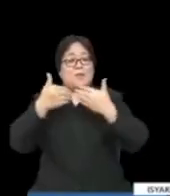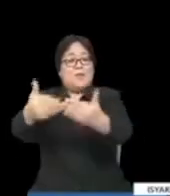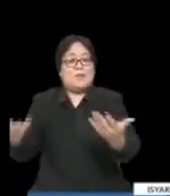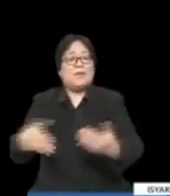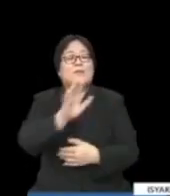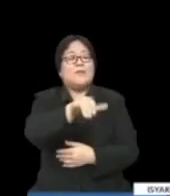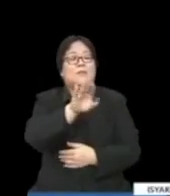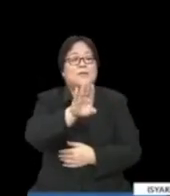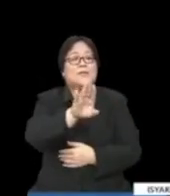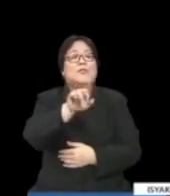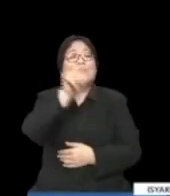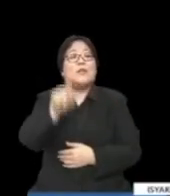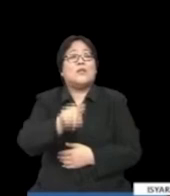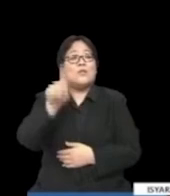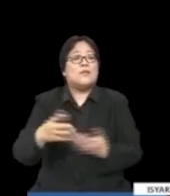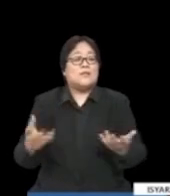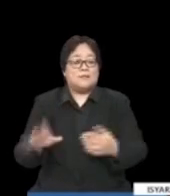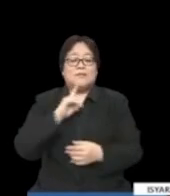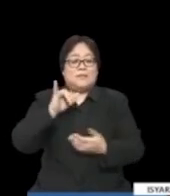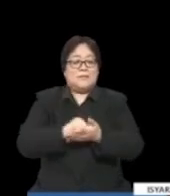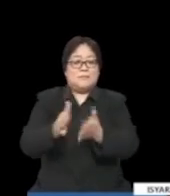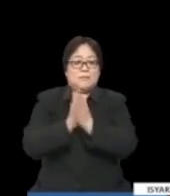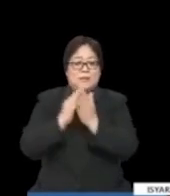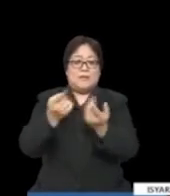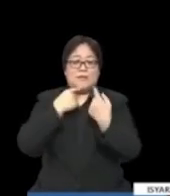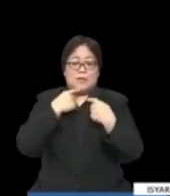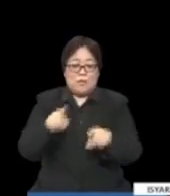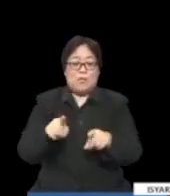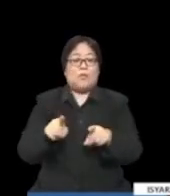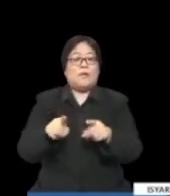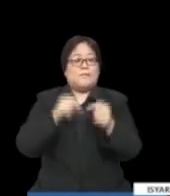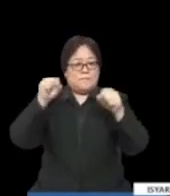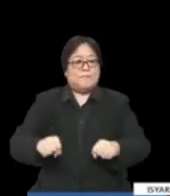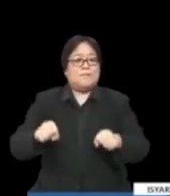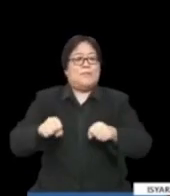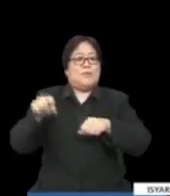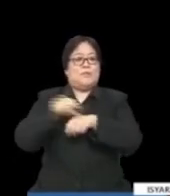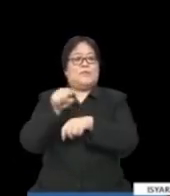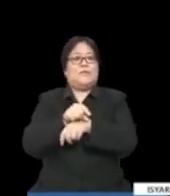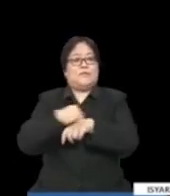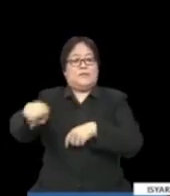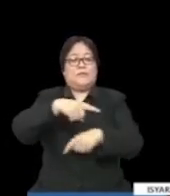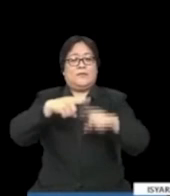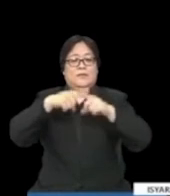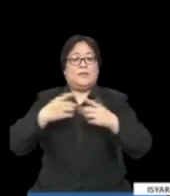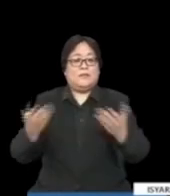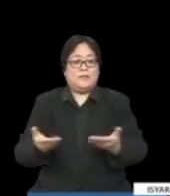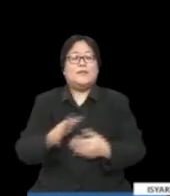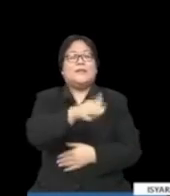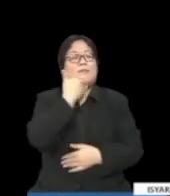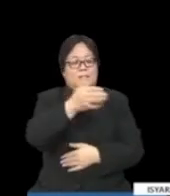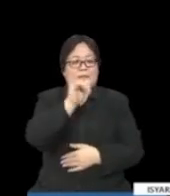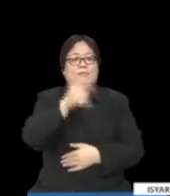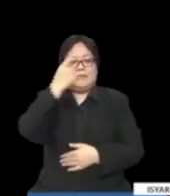it and they go unmonitored. Saya mohon satu jawapan yang bernas, satu jawapan yang boleh dipakai guna dalam Dewan Yang Mulia